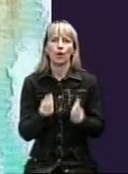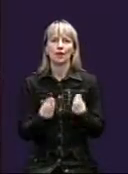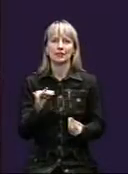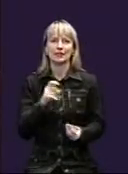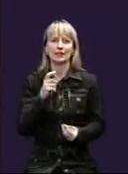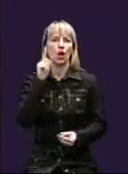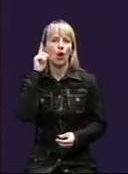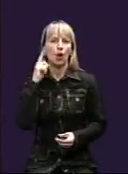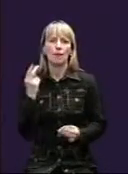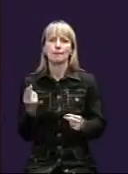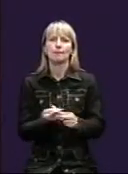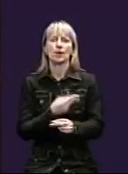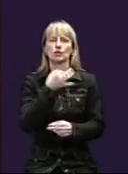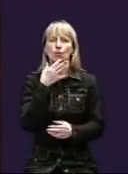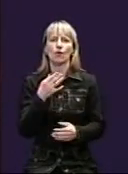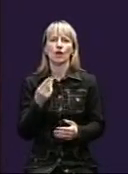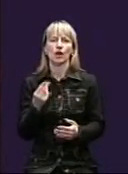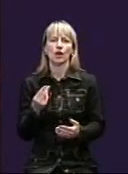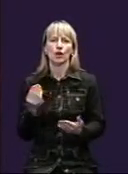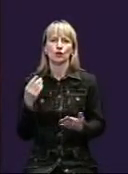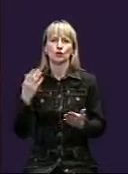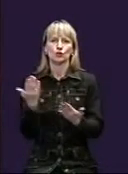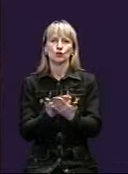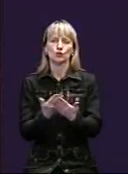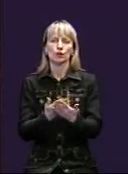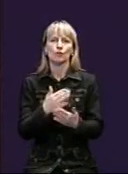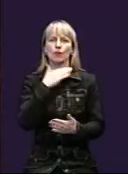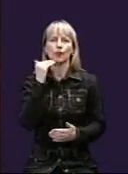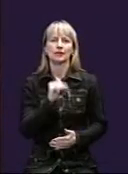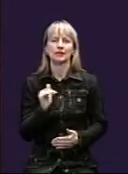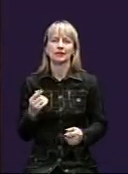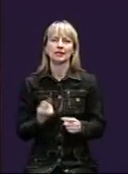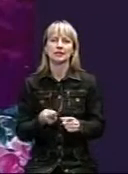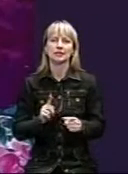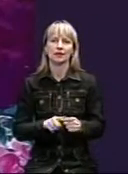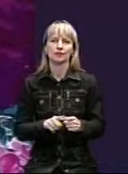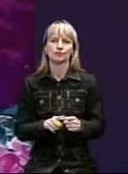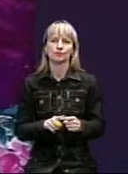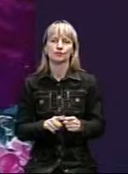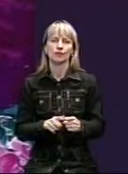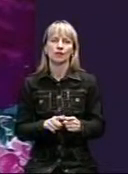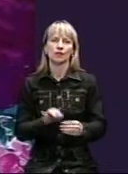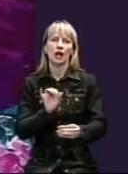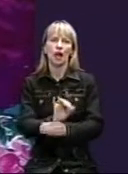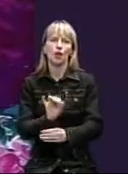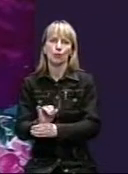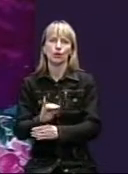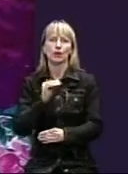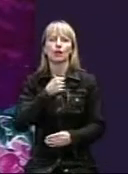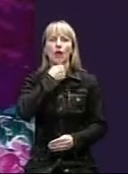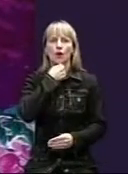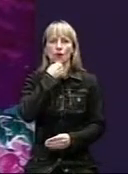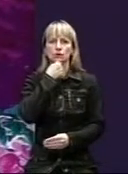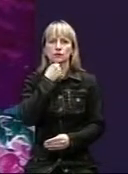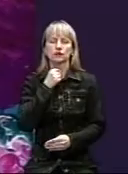кольором, без будь-якого сюжету, тому що дуже багато і дітей це якби гальмує, і дорослих, те, що